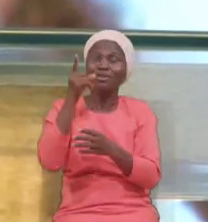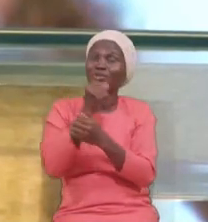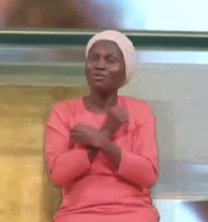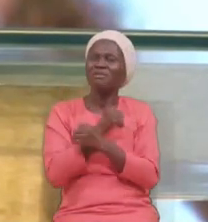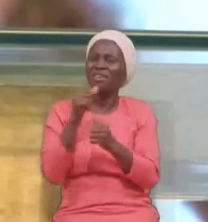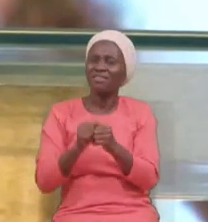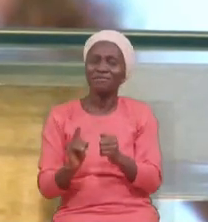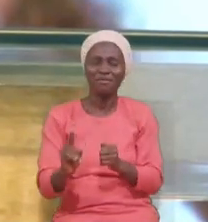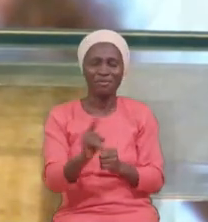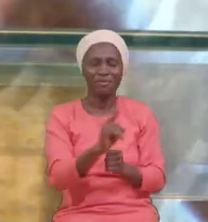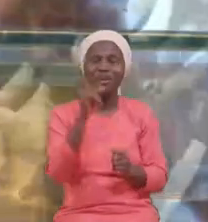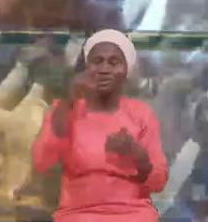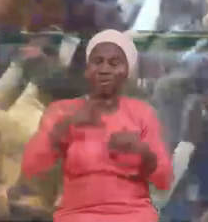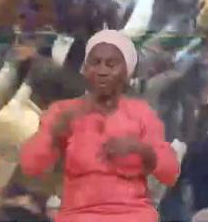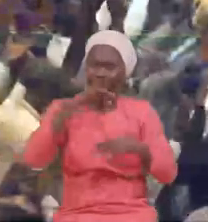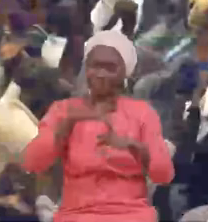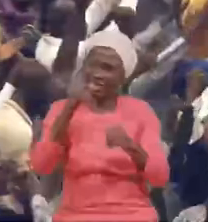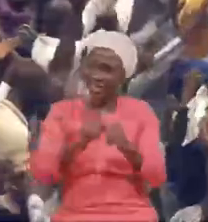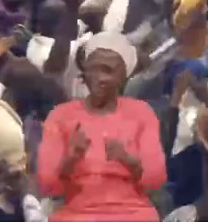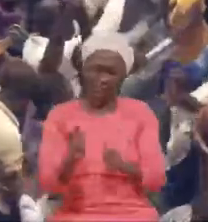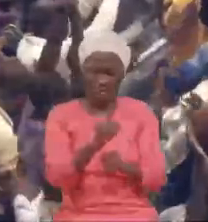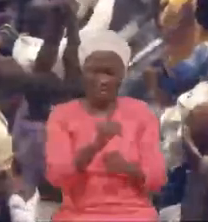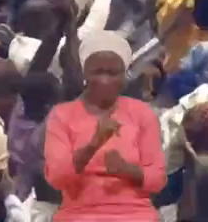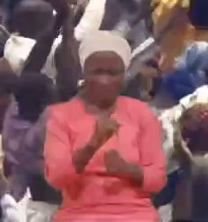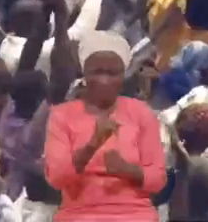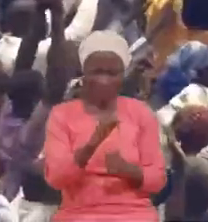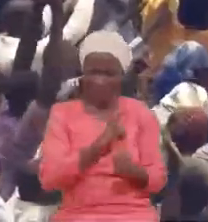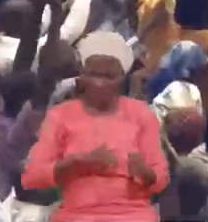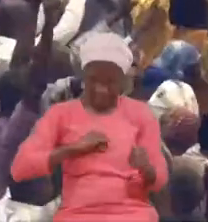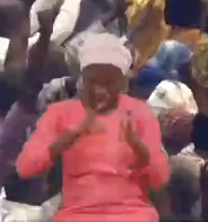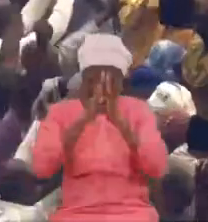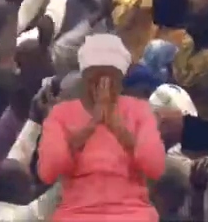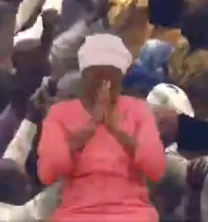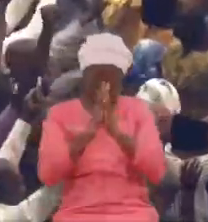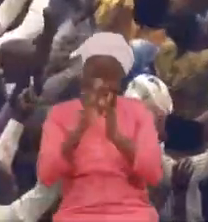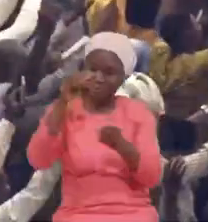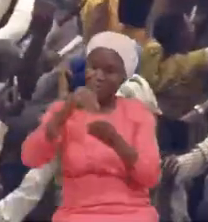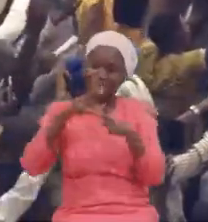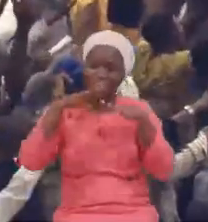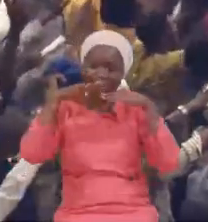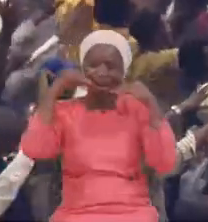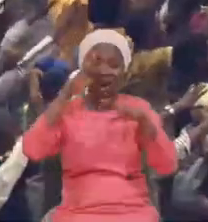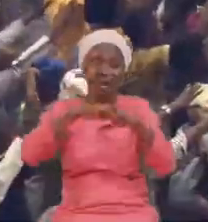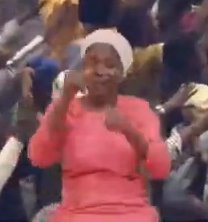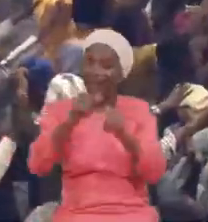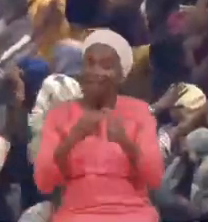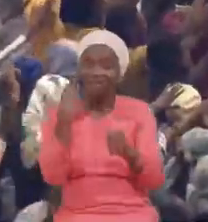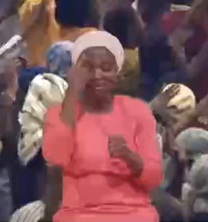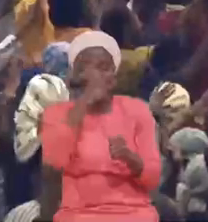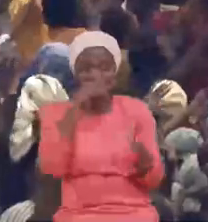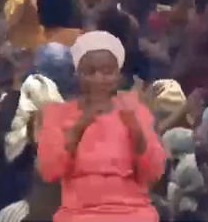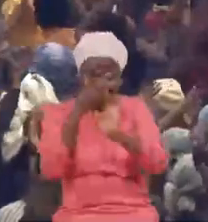Tu aimes tout le monde. Tu as touché tout le monde. Seigneur, je prie, mets le sourire